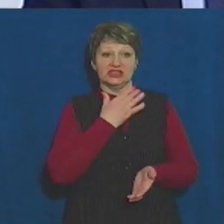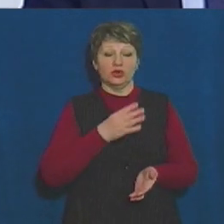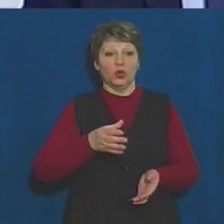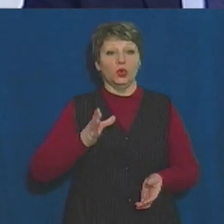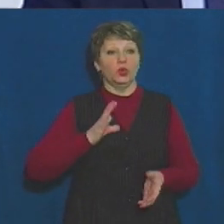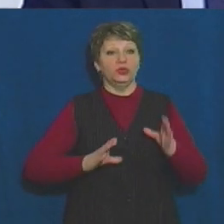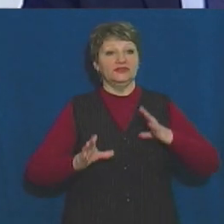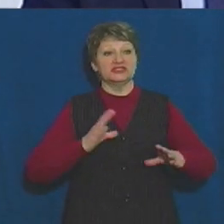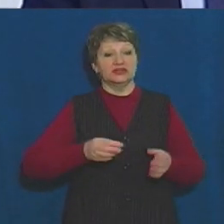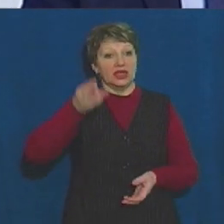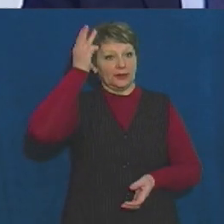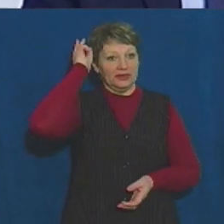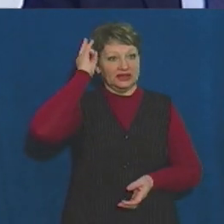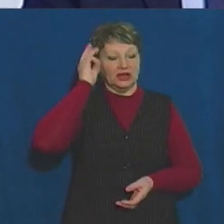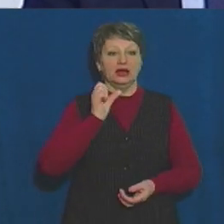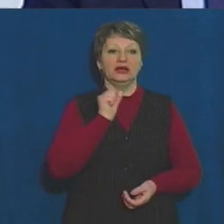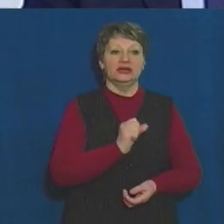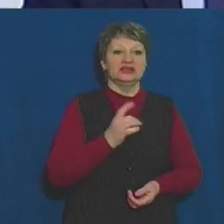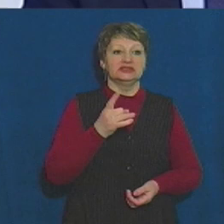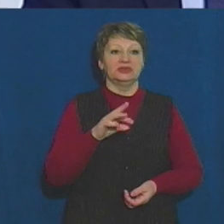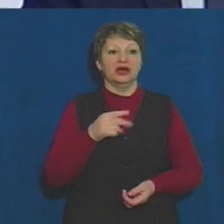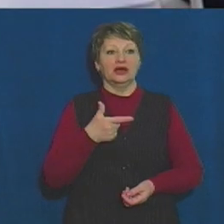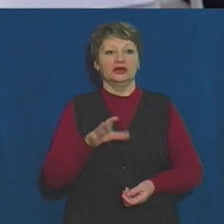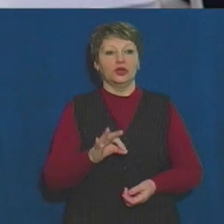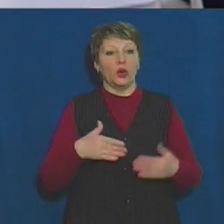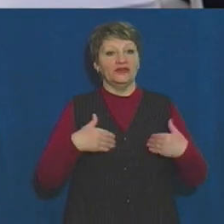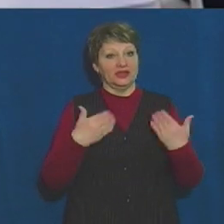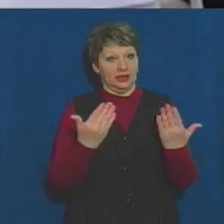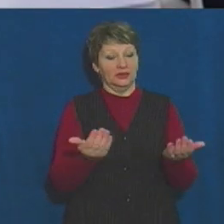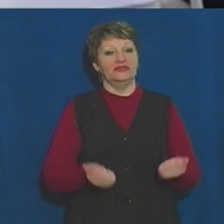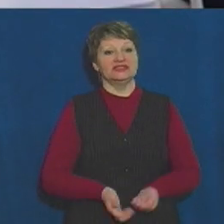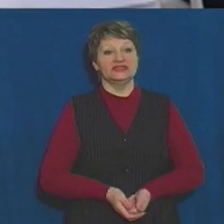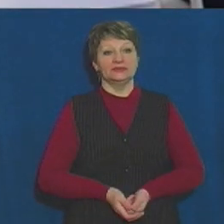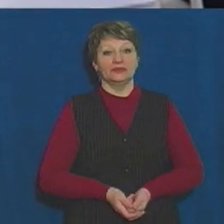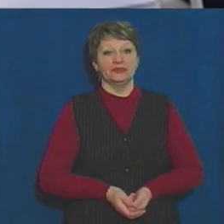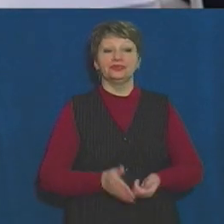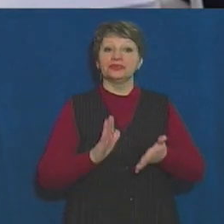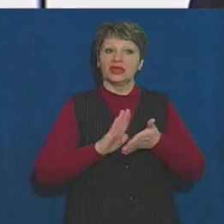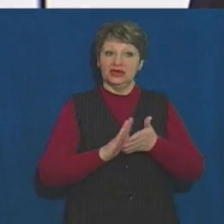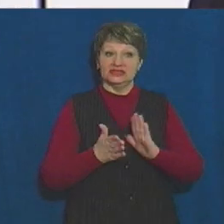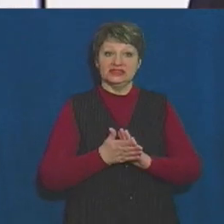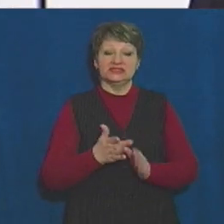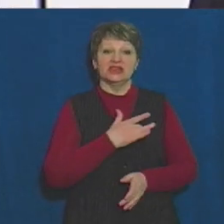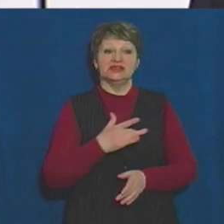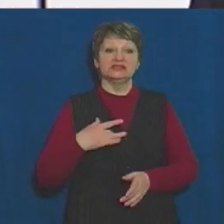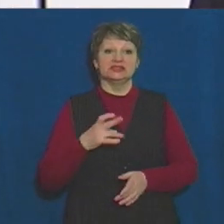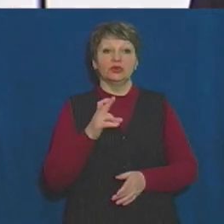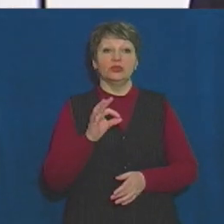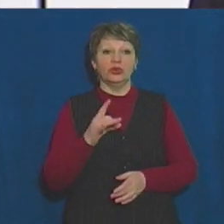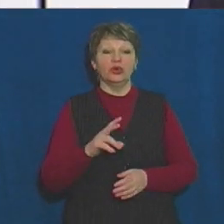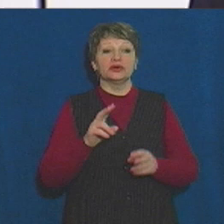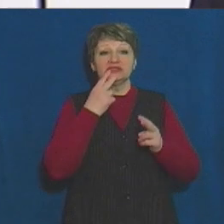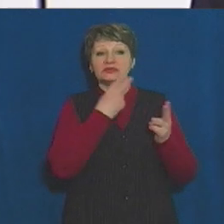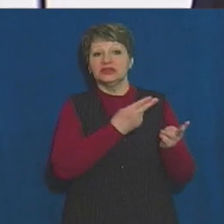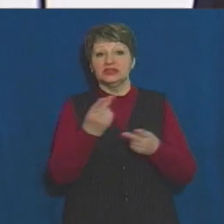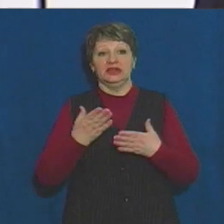імені Богдана Хмельницького Олександр Спрягайло. Вітаю вас, панове. Ситуацію у Сосновому Бору досліджували наші колеги.